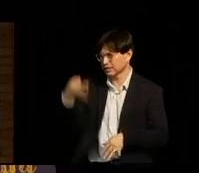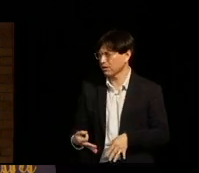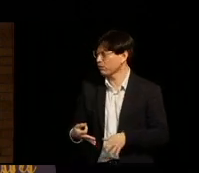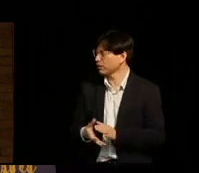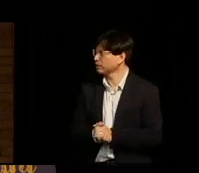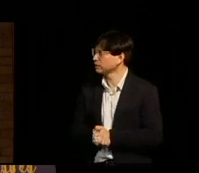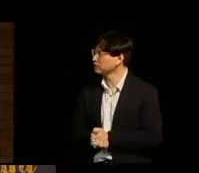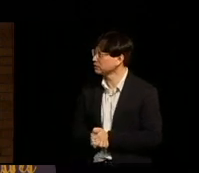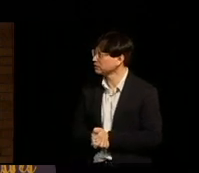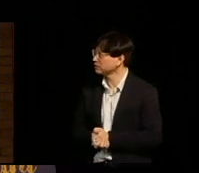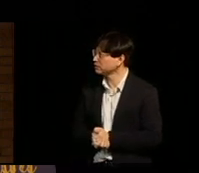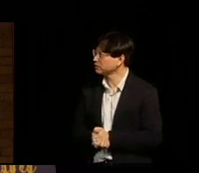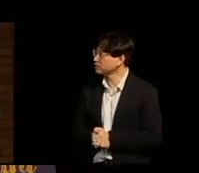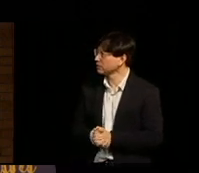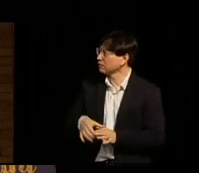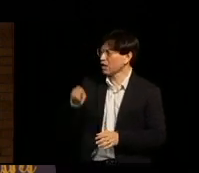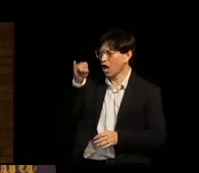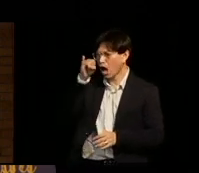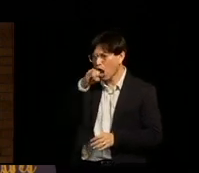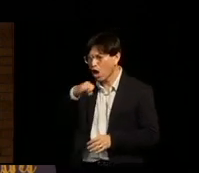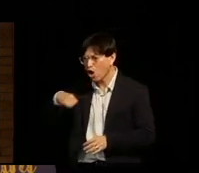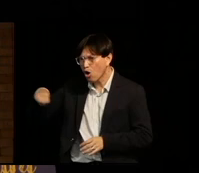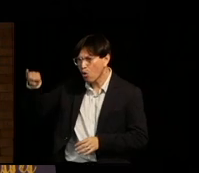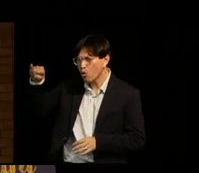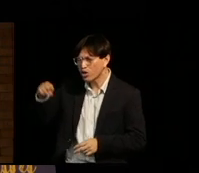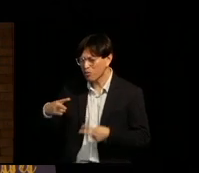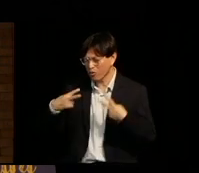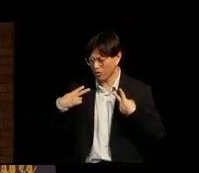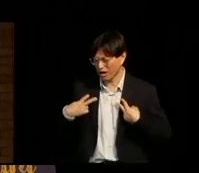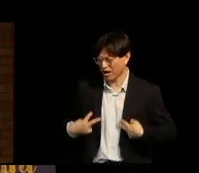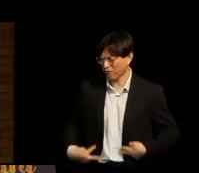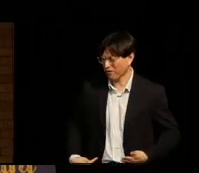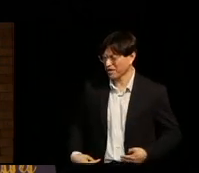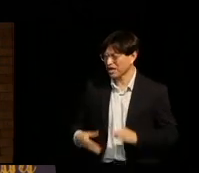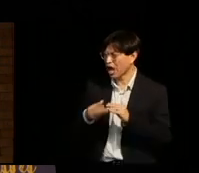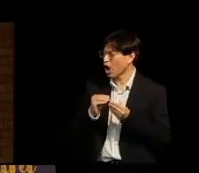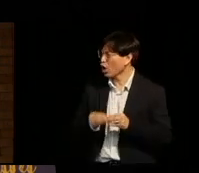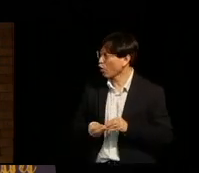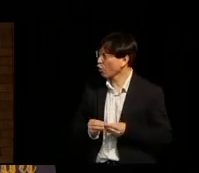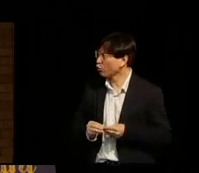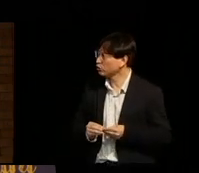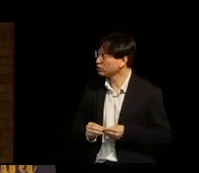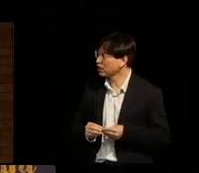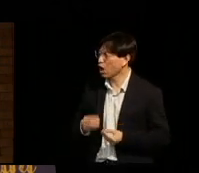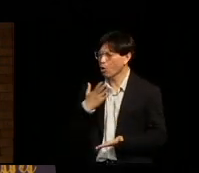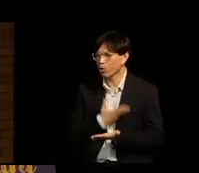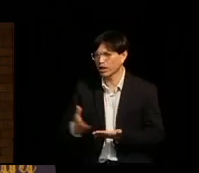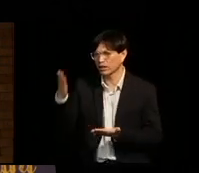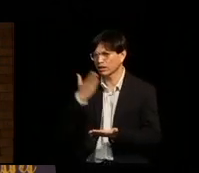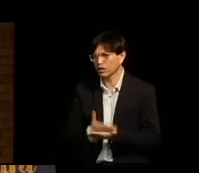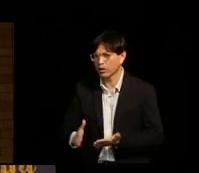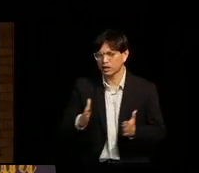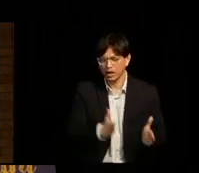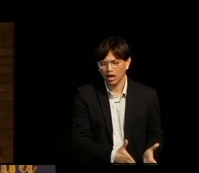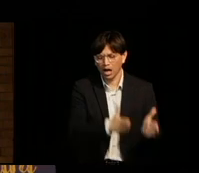respiriamo anche l'ultimo gesto della nostra vita la nostra esistenza può essere una testimonianza che aiuta altri a